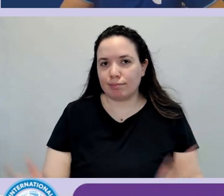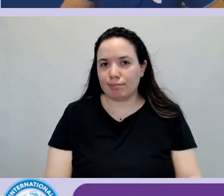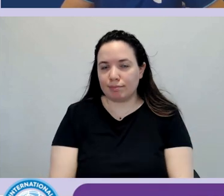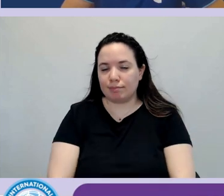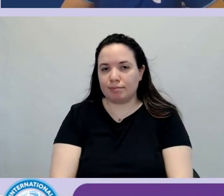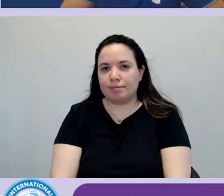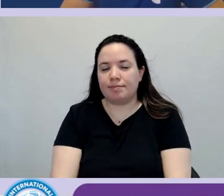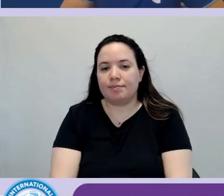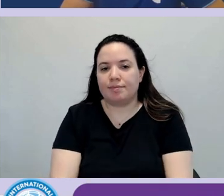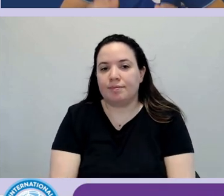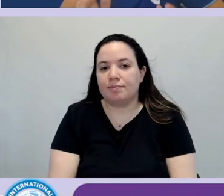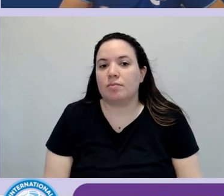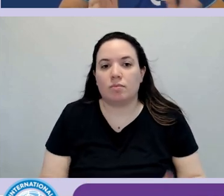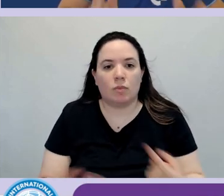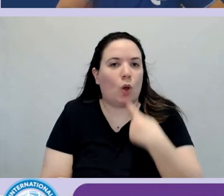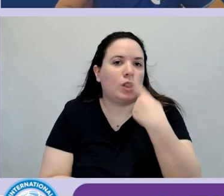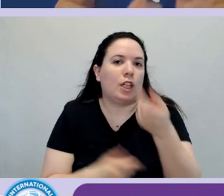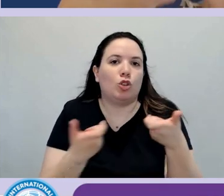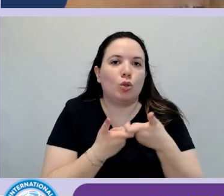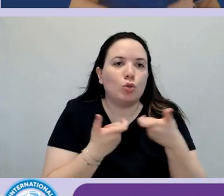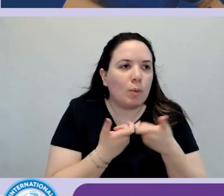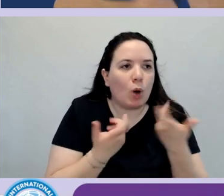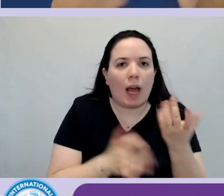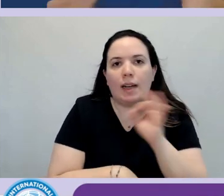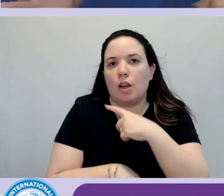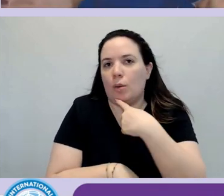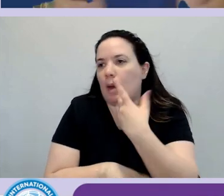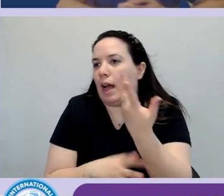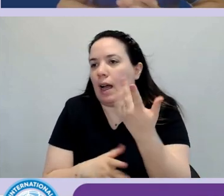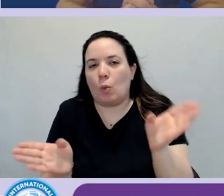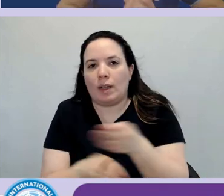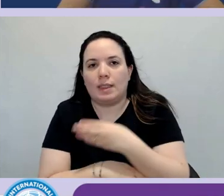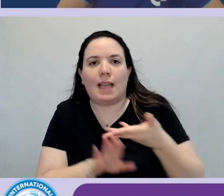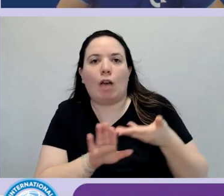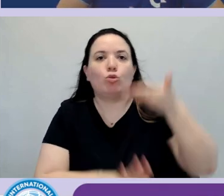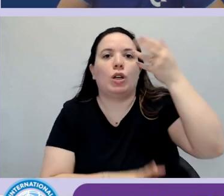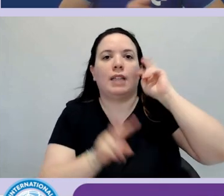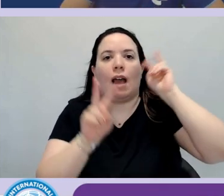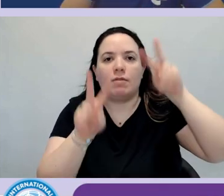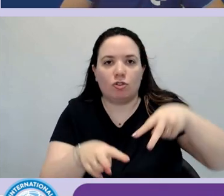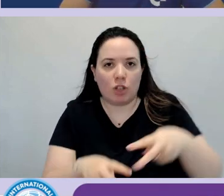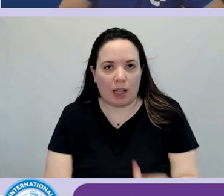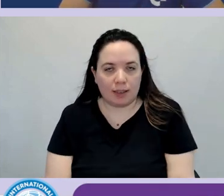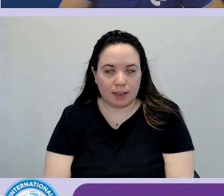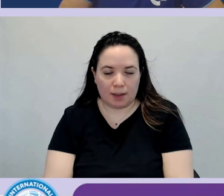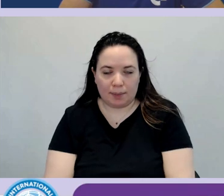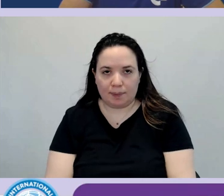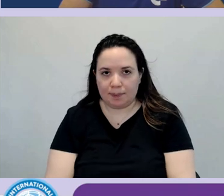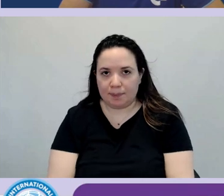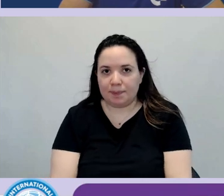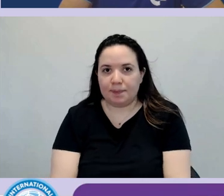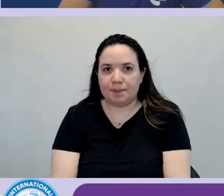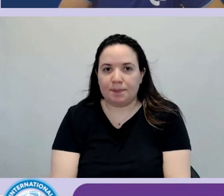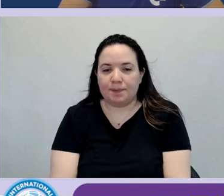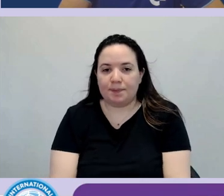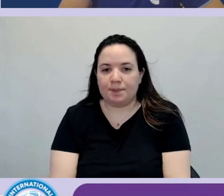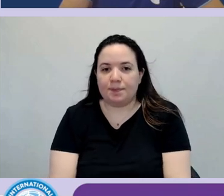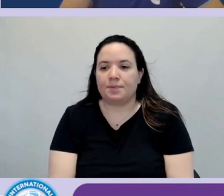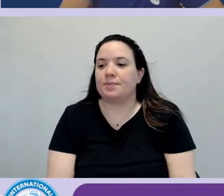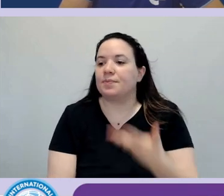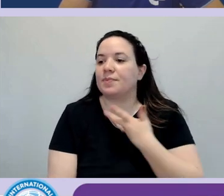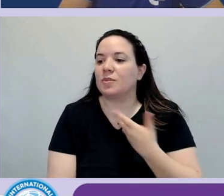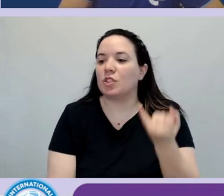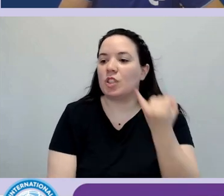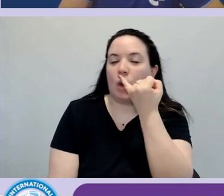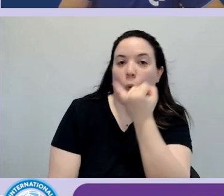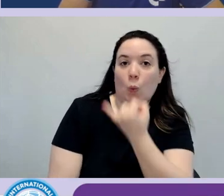si deve ho detto giudice per dire agil per dire organismo di vigilanza c'è